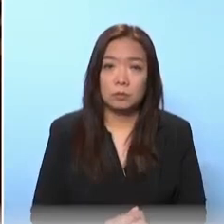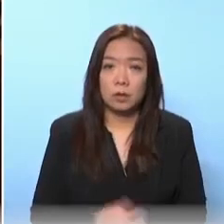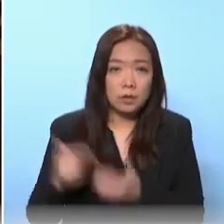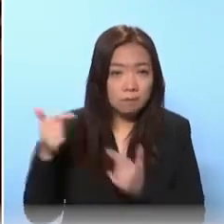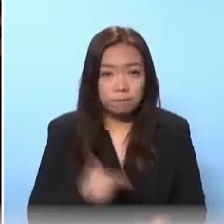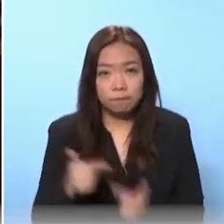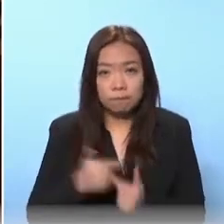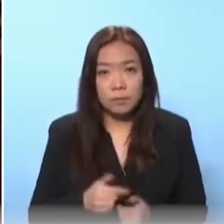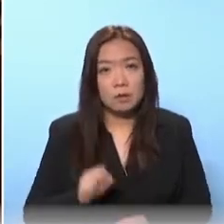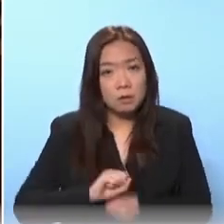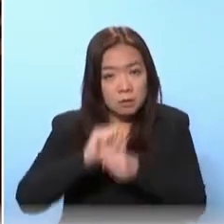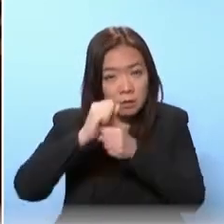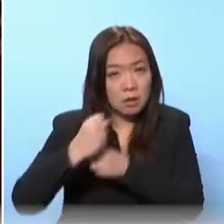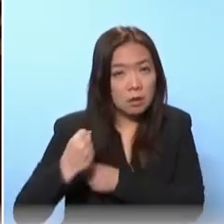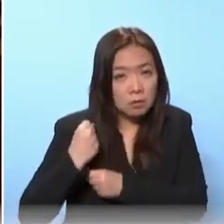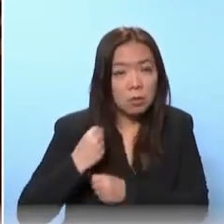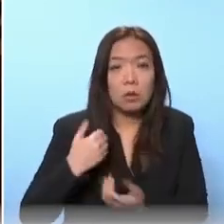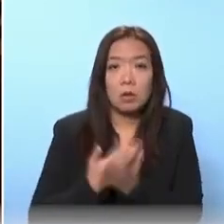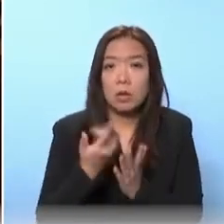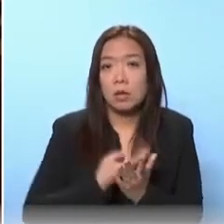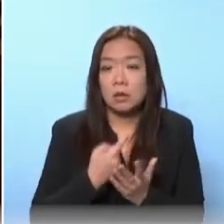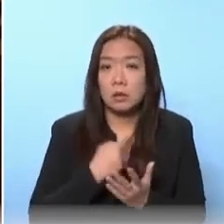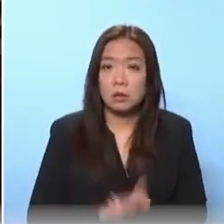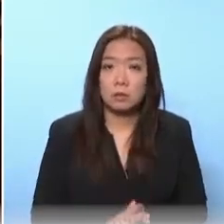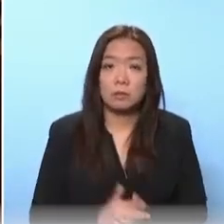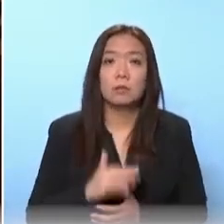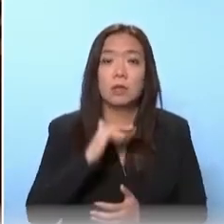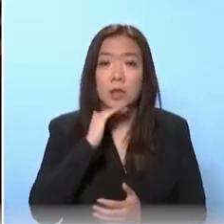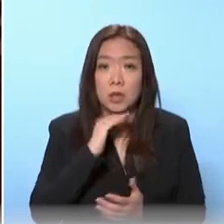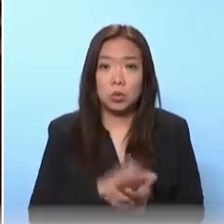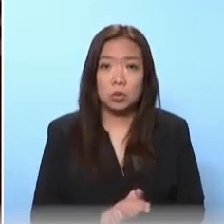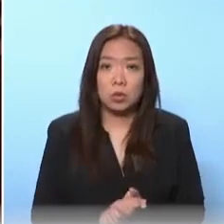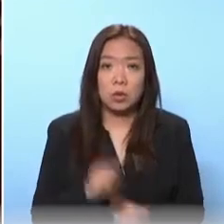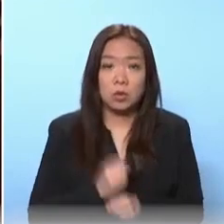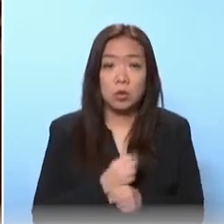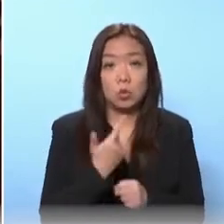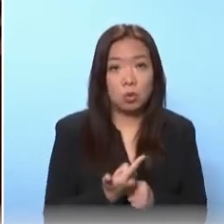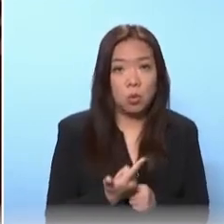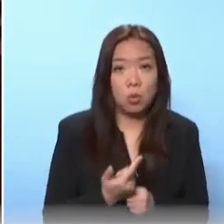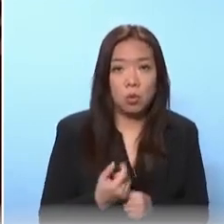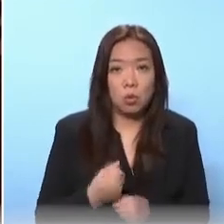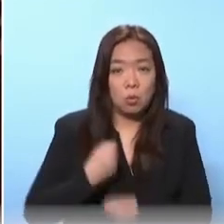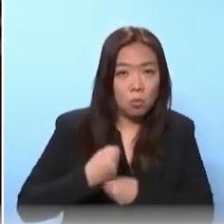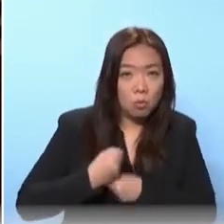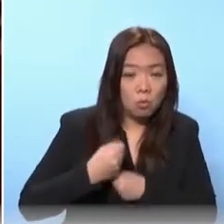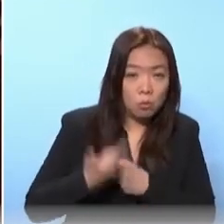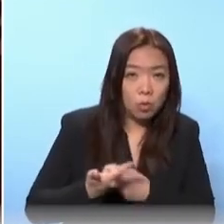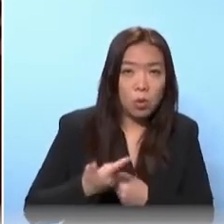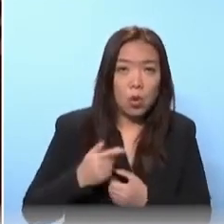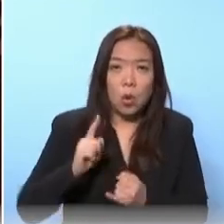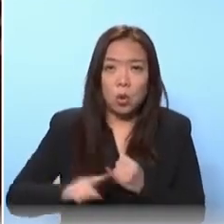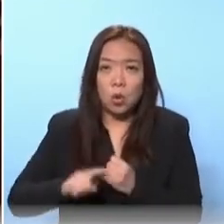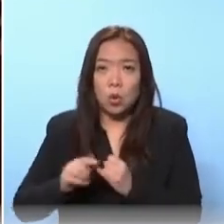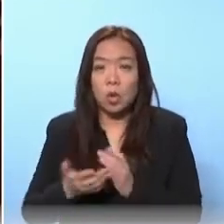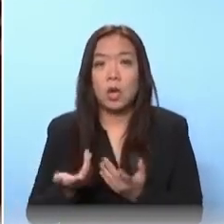力、進步動力的一個機制。假如做得更多、付出更多，換來的只是有更